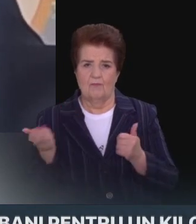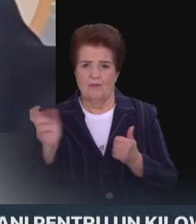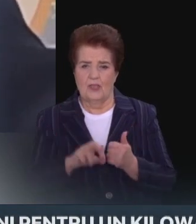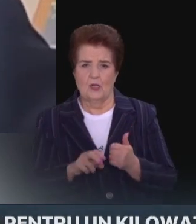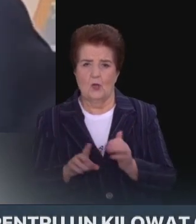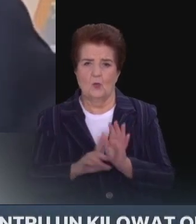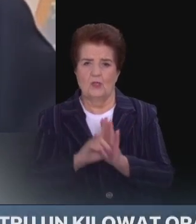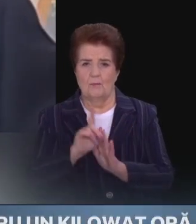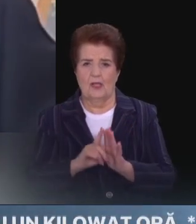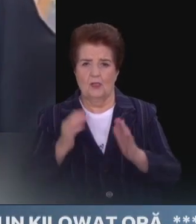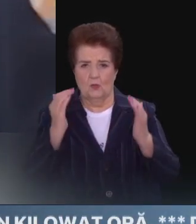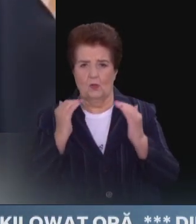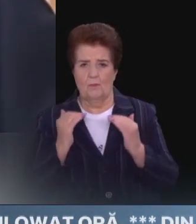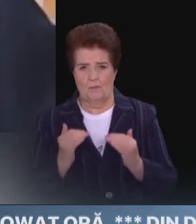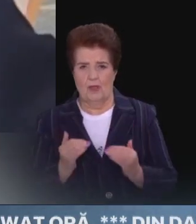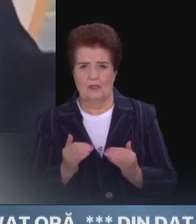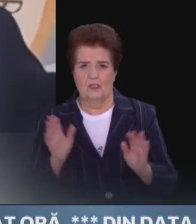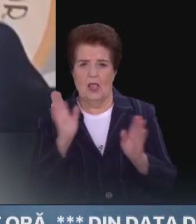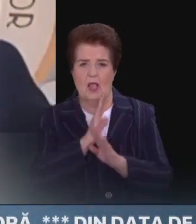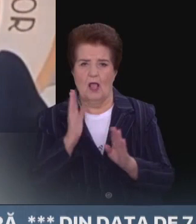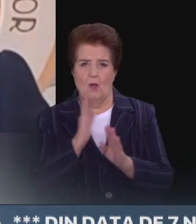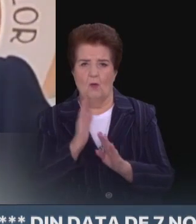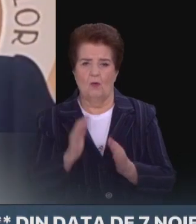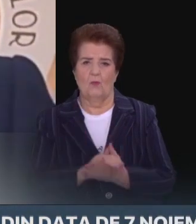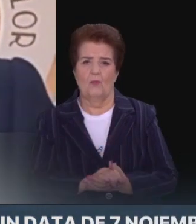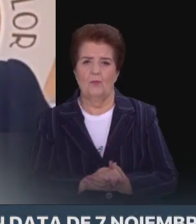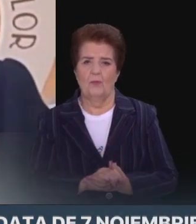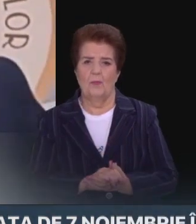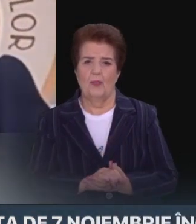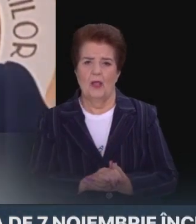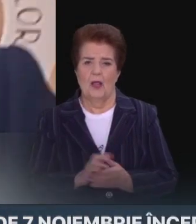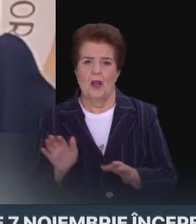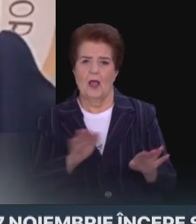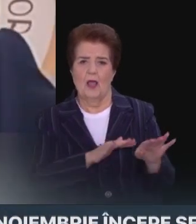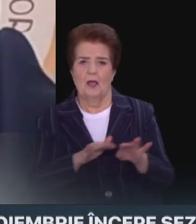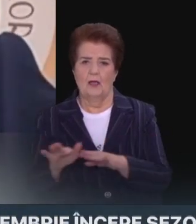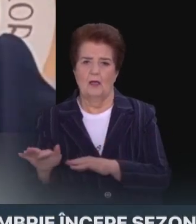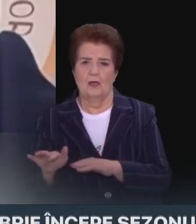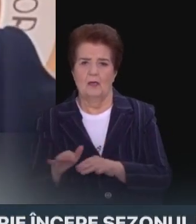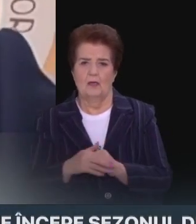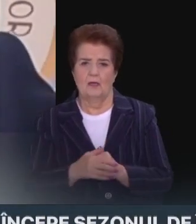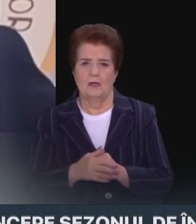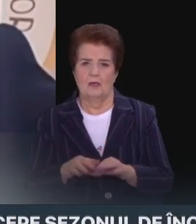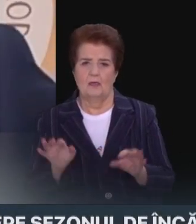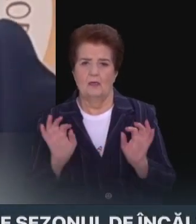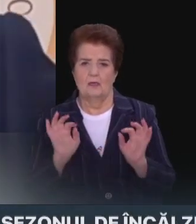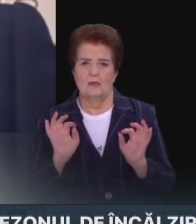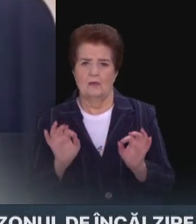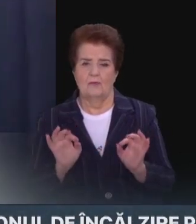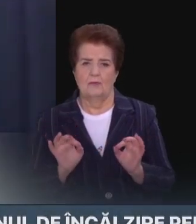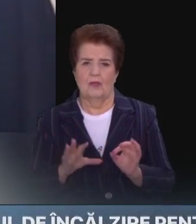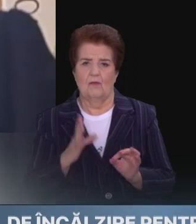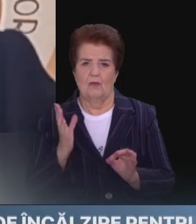scăzute și plantele au revenit la cursul lor normal de stare